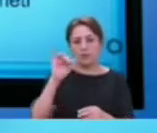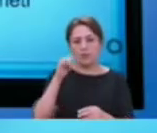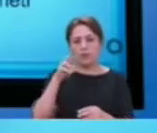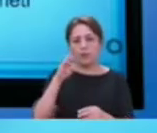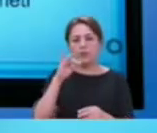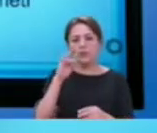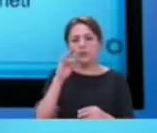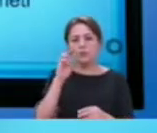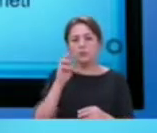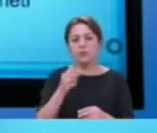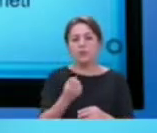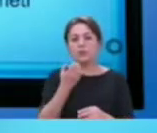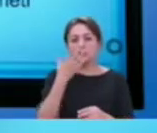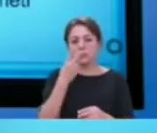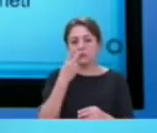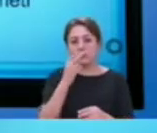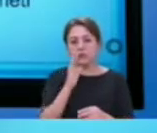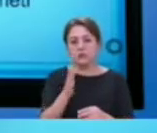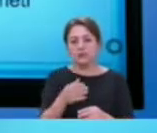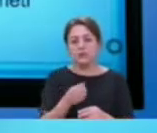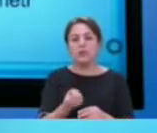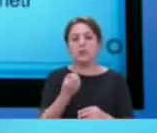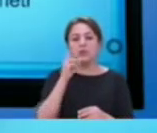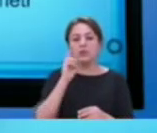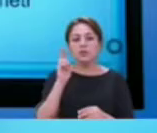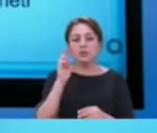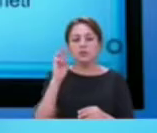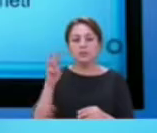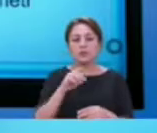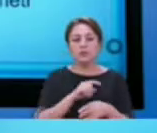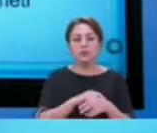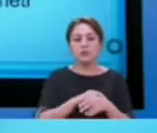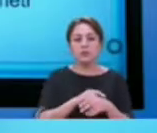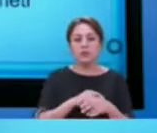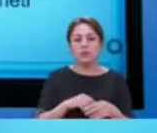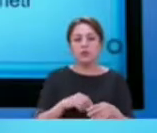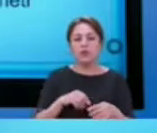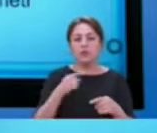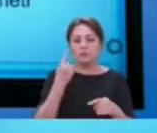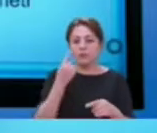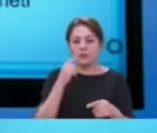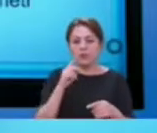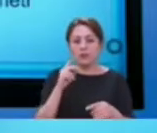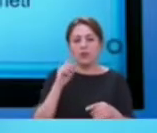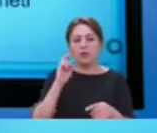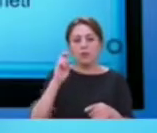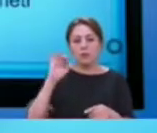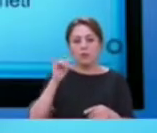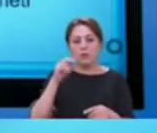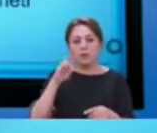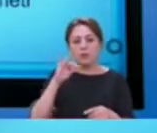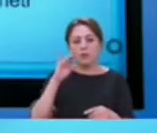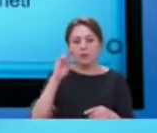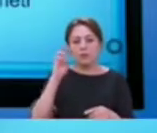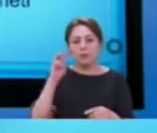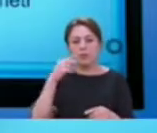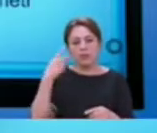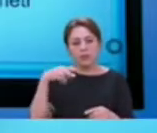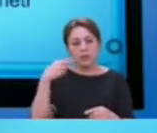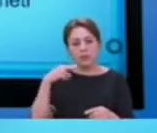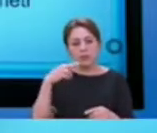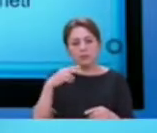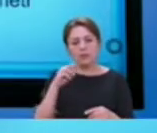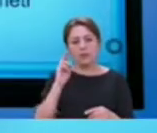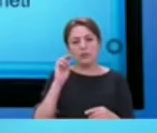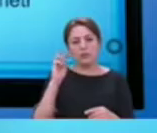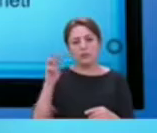qanchani ko'rsatyapti? Necha kilometr soatni? Bir bo'linmasi 20 kilometr soatni ifodalayapti. Kichik